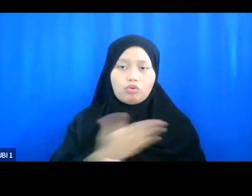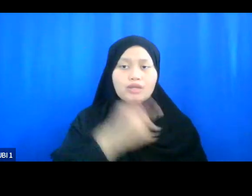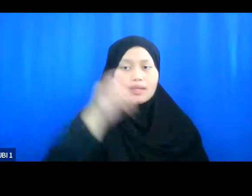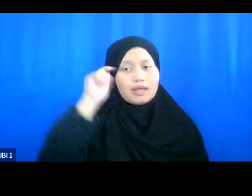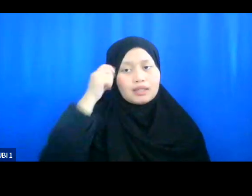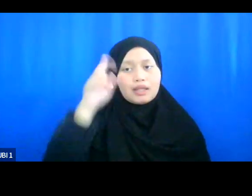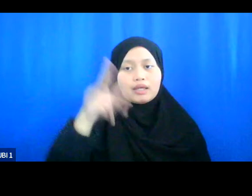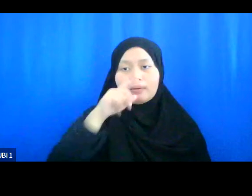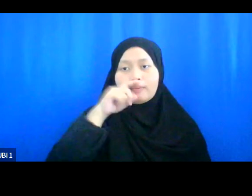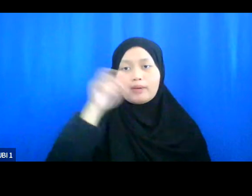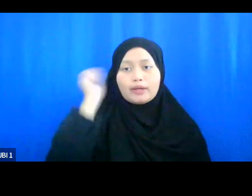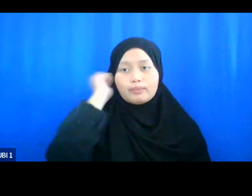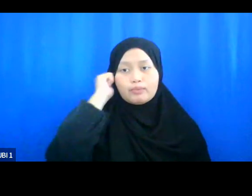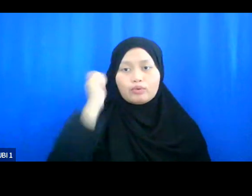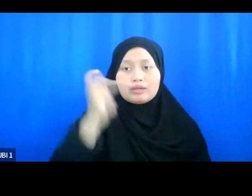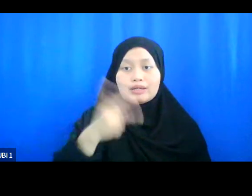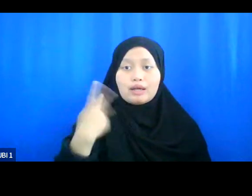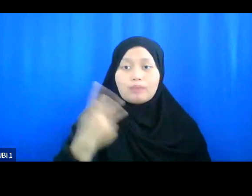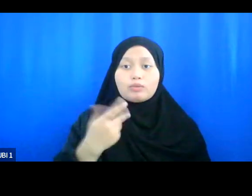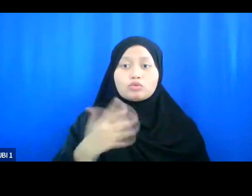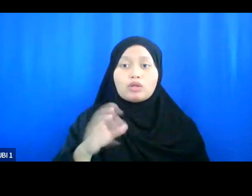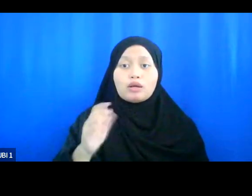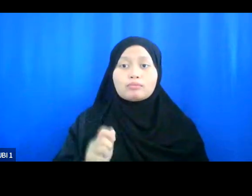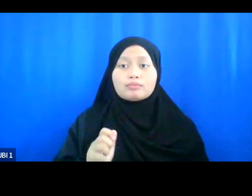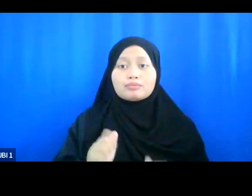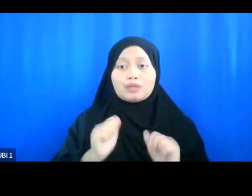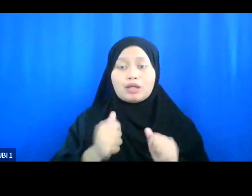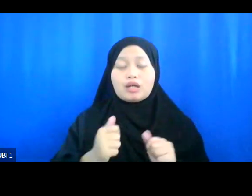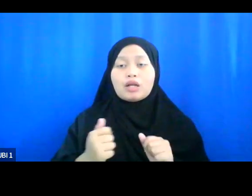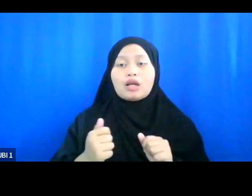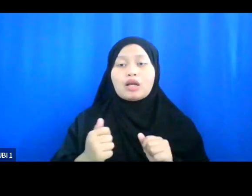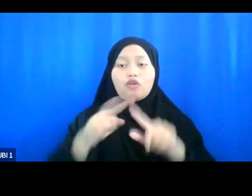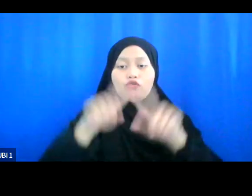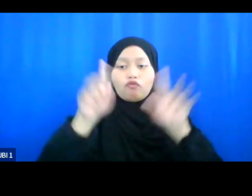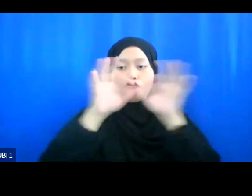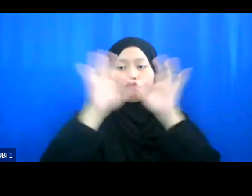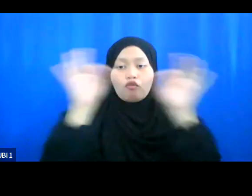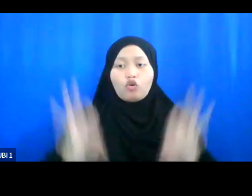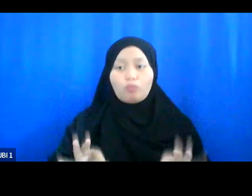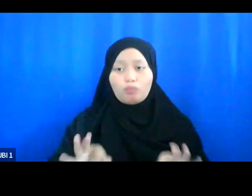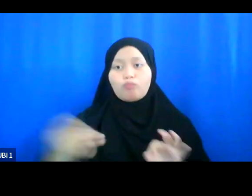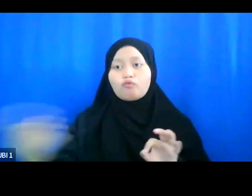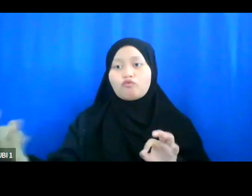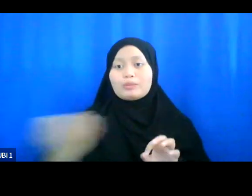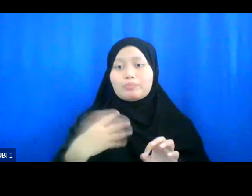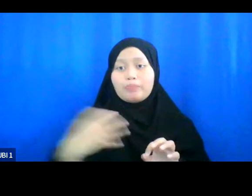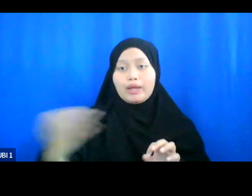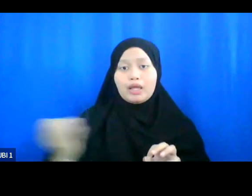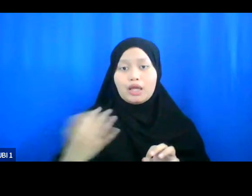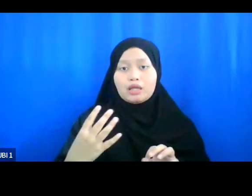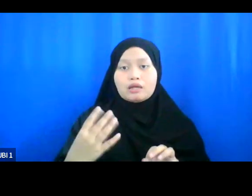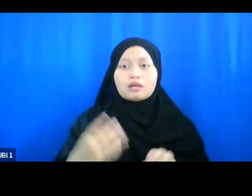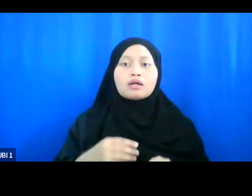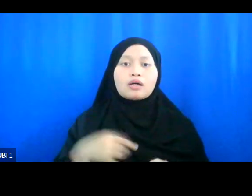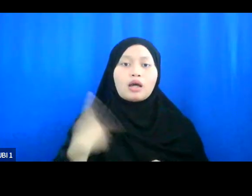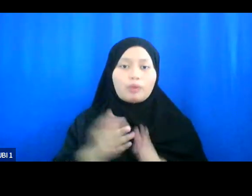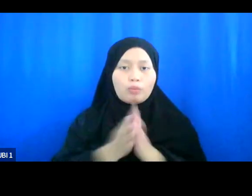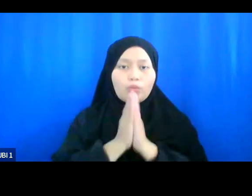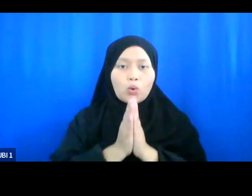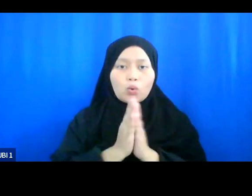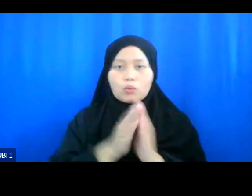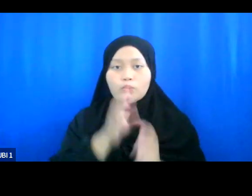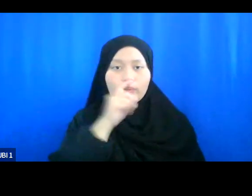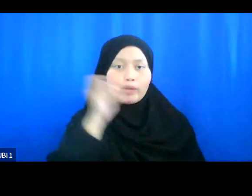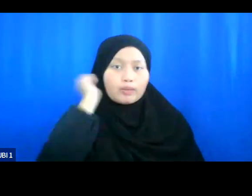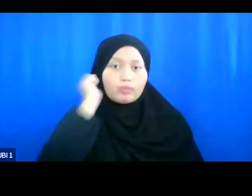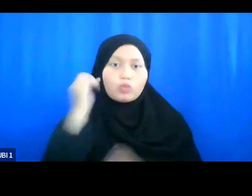kembali untuk bapak ibu kami telah menyediakan feedback form pada laman chat kami cewek mohon kesediaannya Bapak Ibu